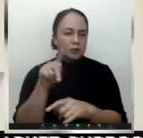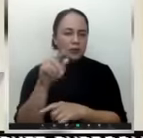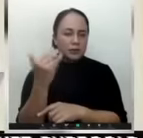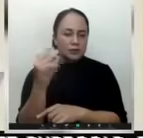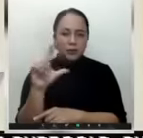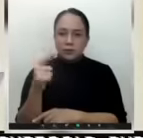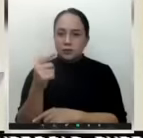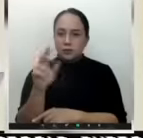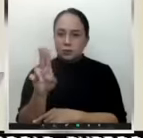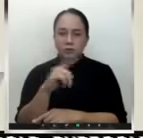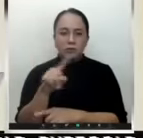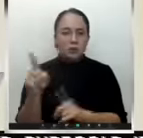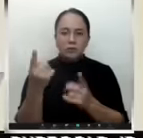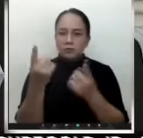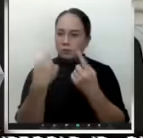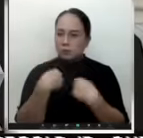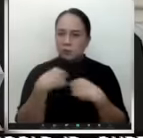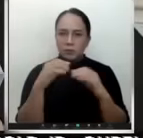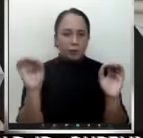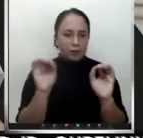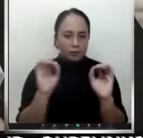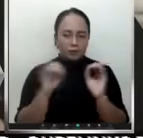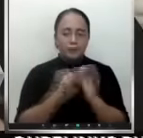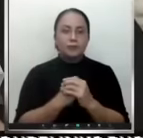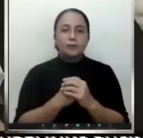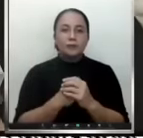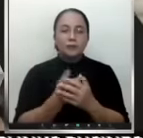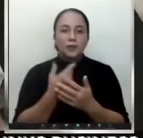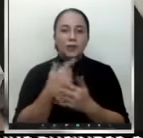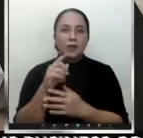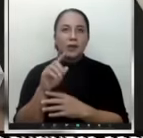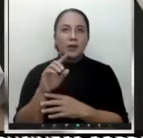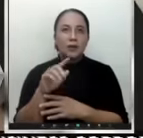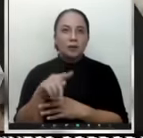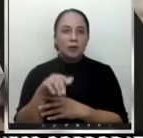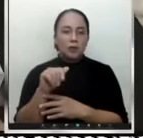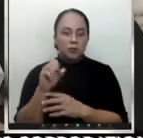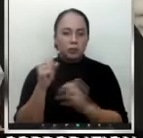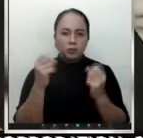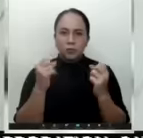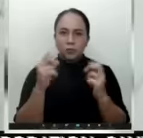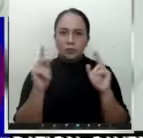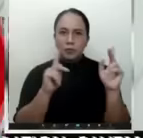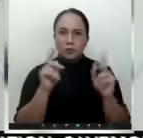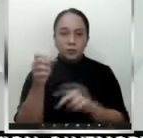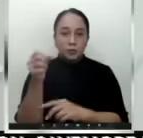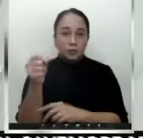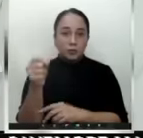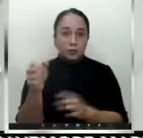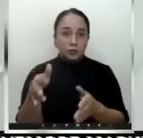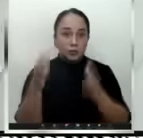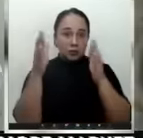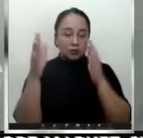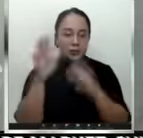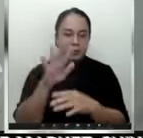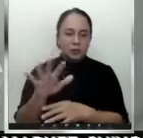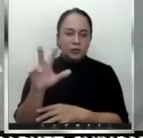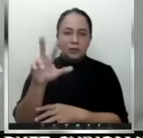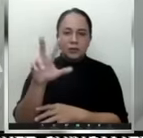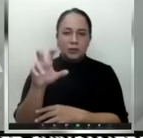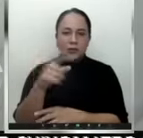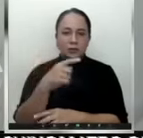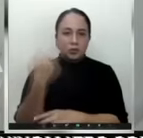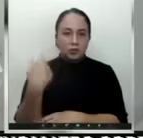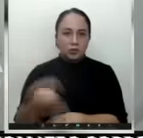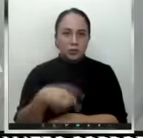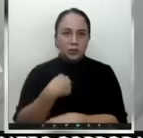pero wala pa rin silang binibigay na pahayag. Ayon sa PAOK, daan-daang katao ang nakahold ngayon sa gusali, mahigit 300 ang Sino, nasa 20